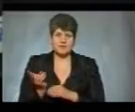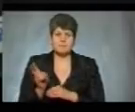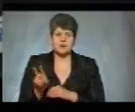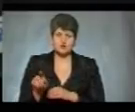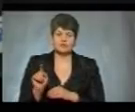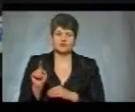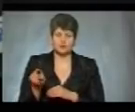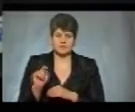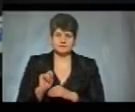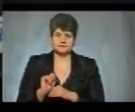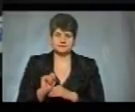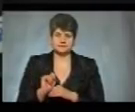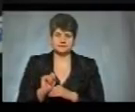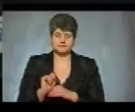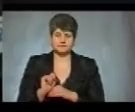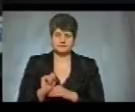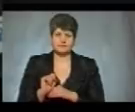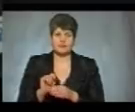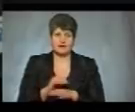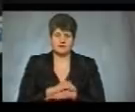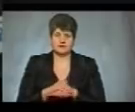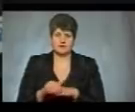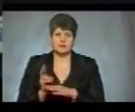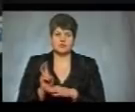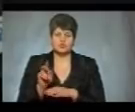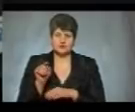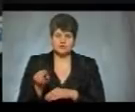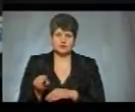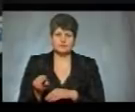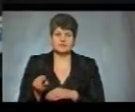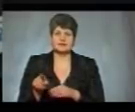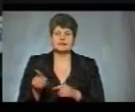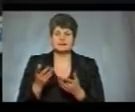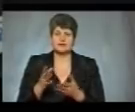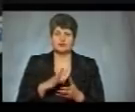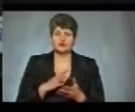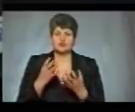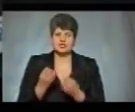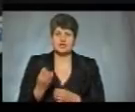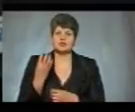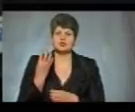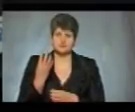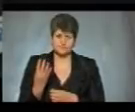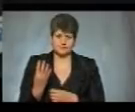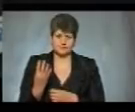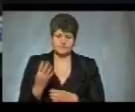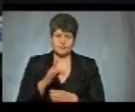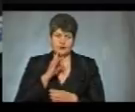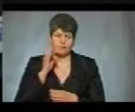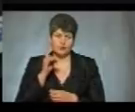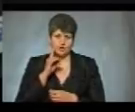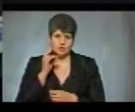туди за вказаною адресою, де знаходилося ще 4